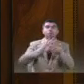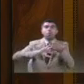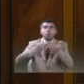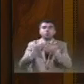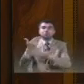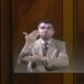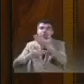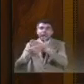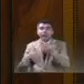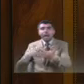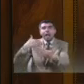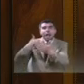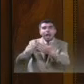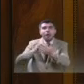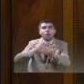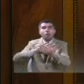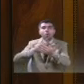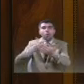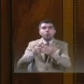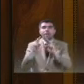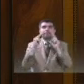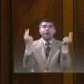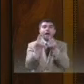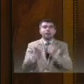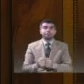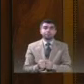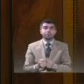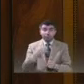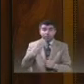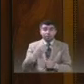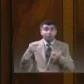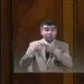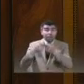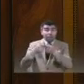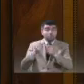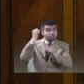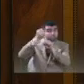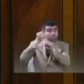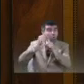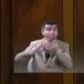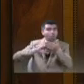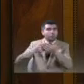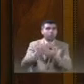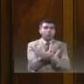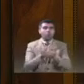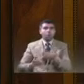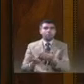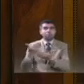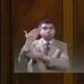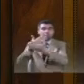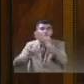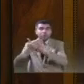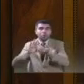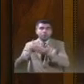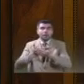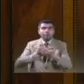للاقتراضين الأخيرين للخزينة في السوق الدولية. غير أن رفع التحديات التي تواجهها الحكومة لتعزيز مناعة